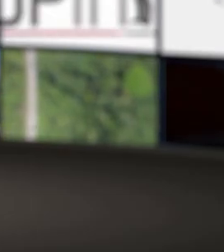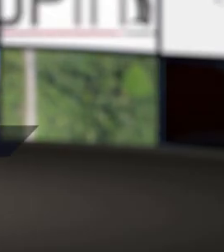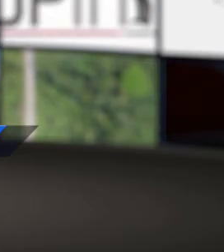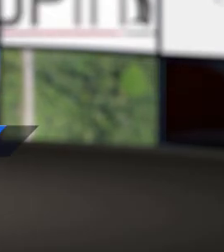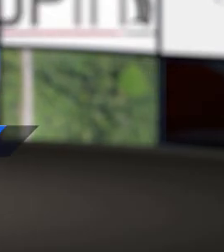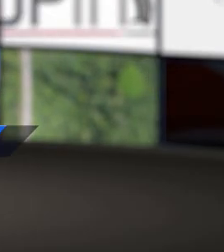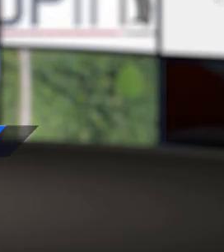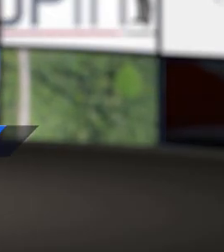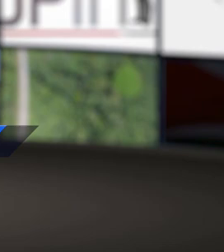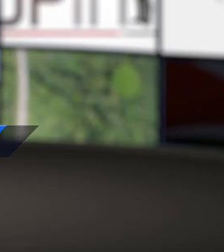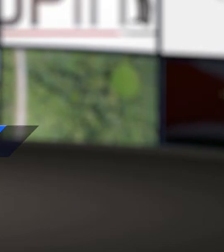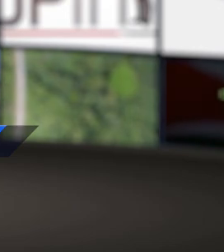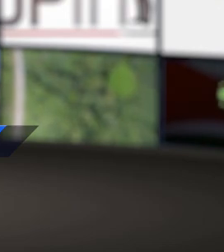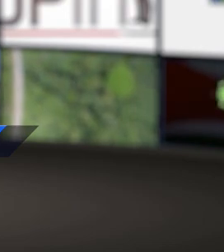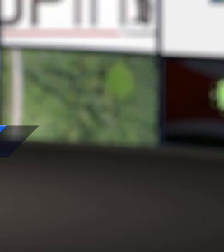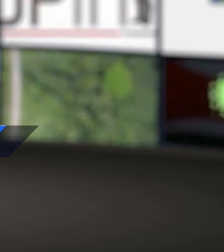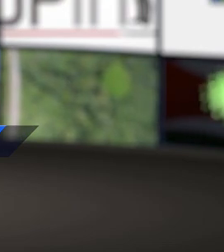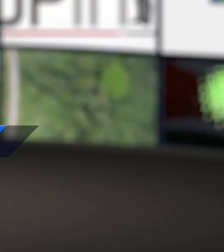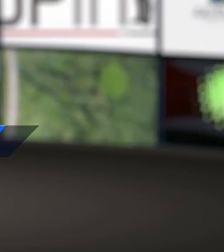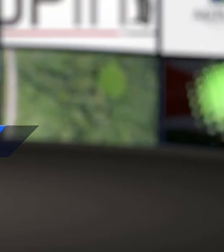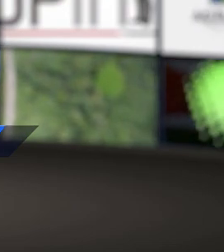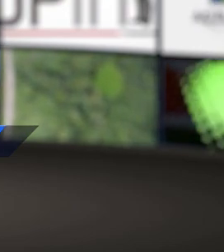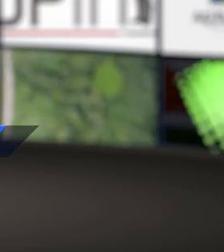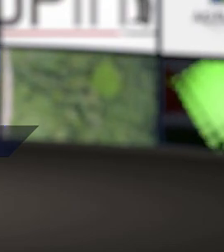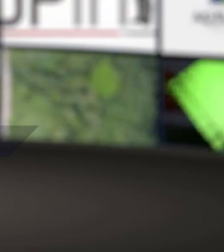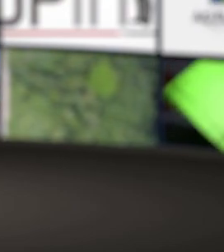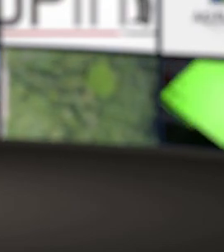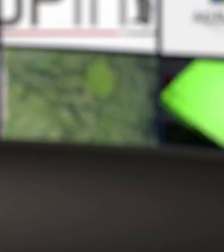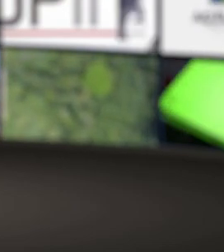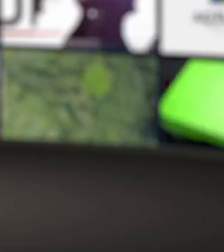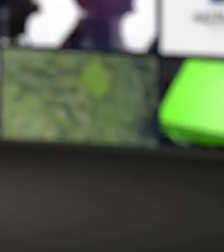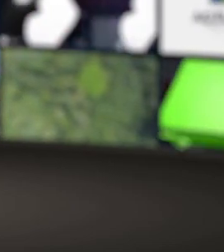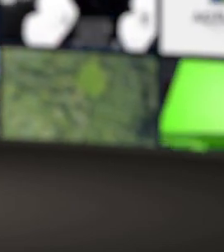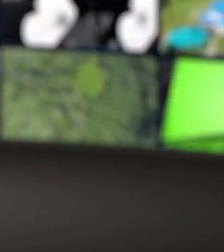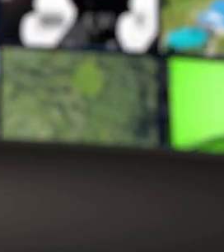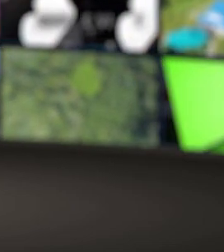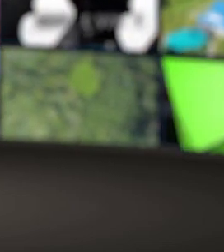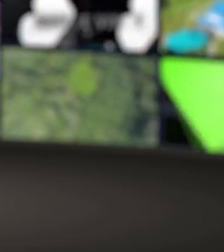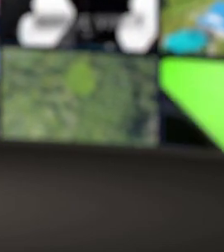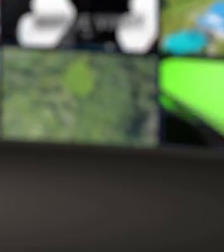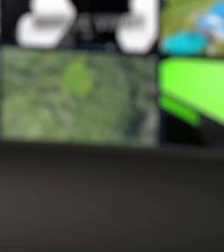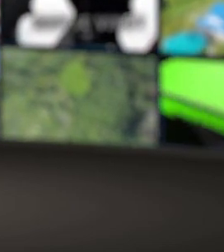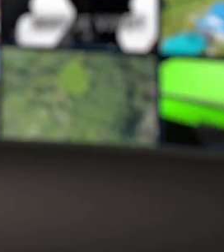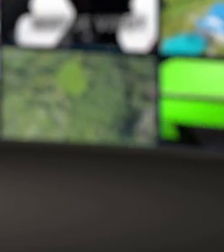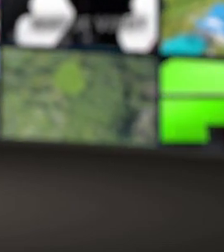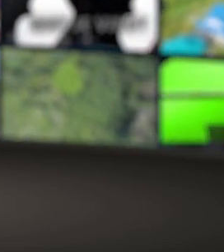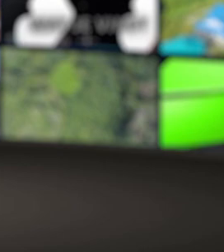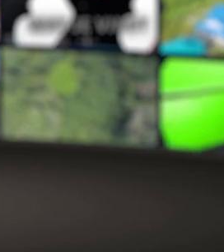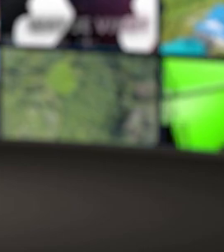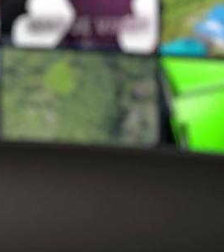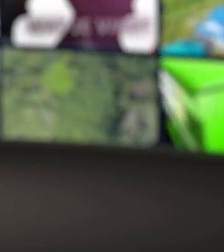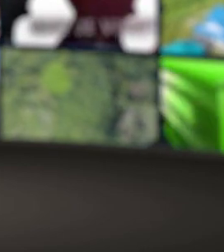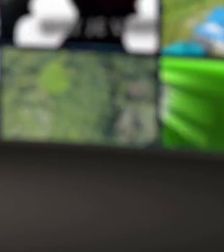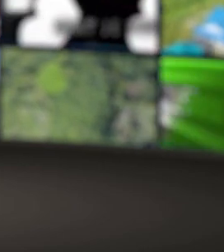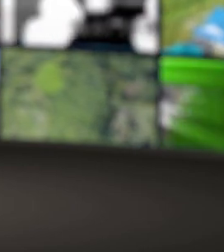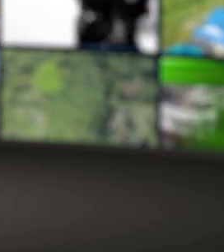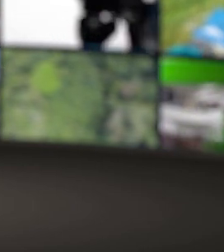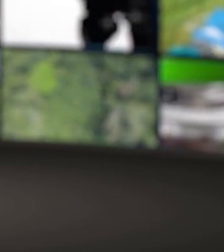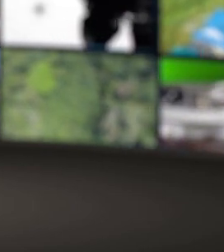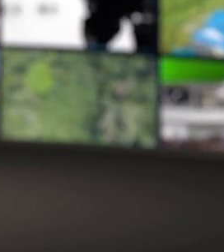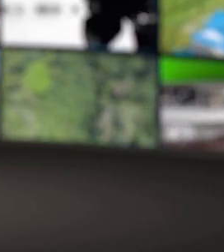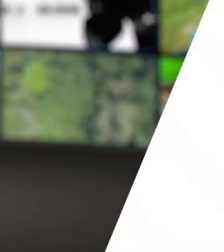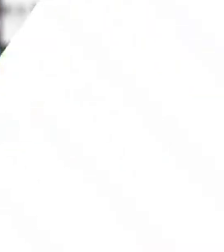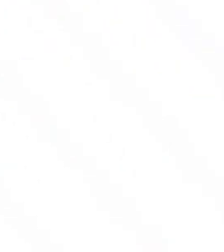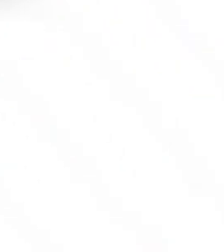Kijkers, van harte welkom bij deze aflevering van Focus. Het programma waar de focus wordt gelegd op de activiteiten die voor u als samenleving van belang